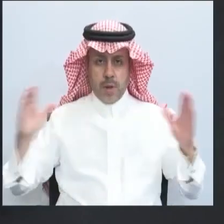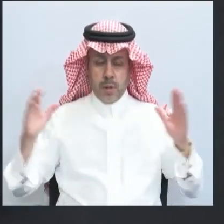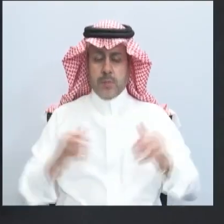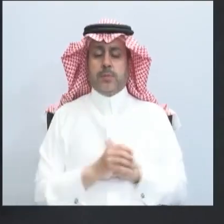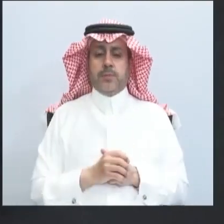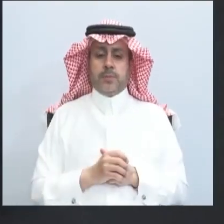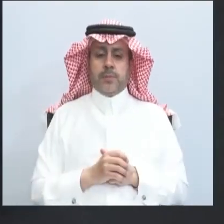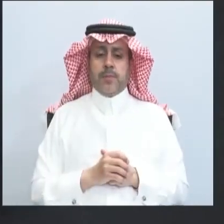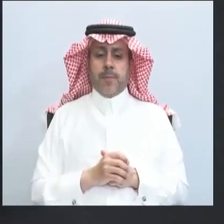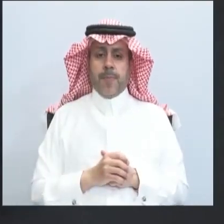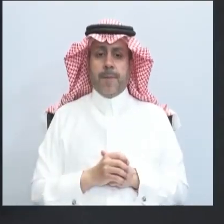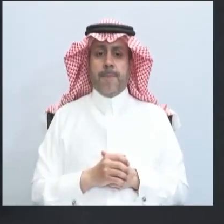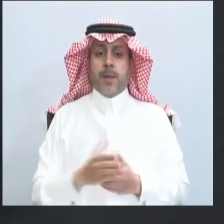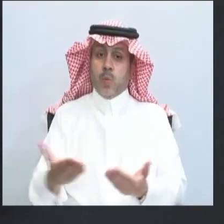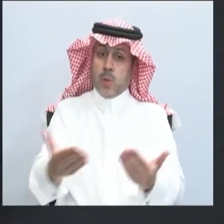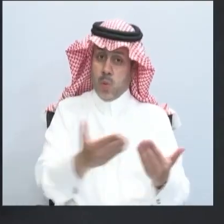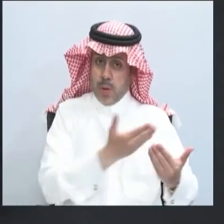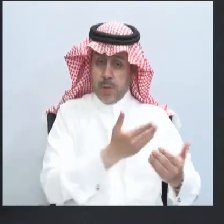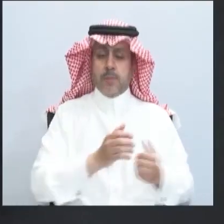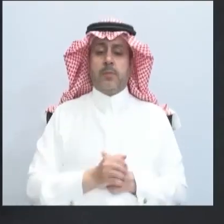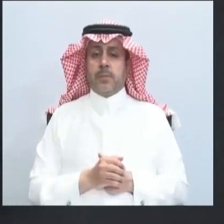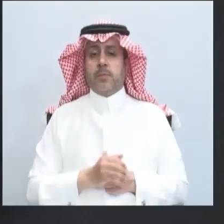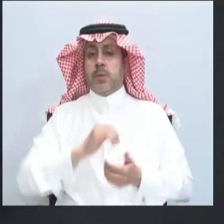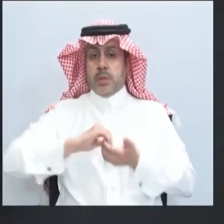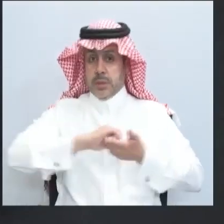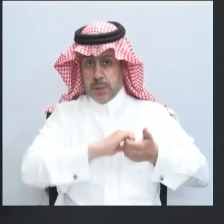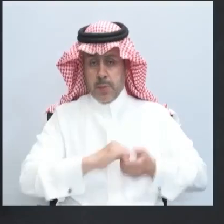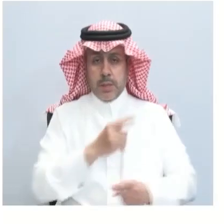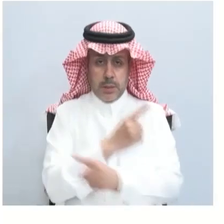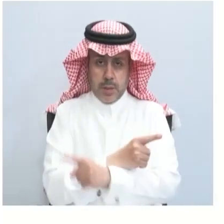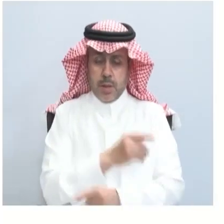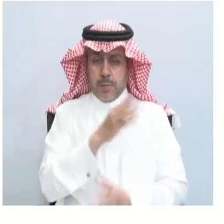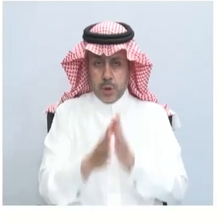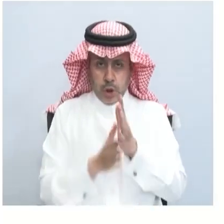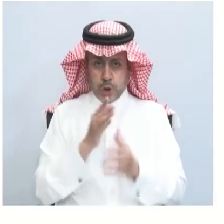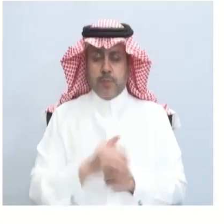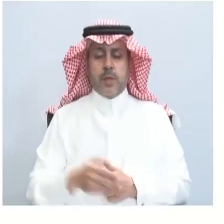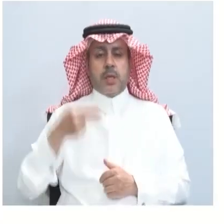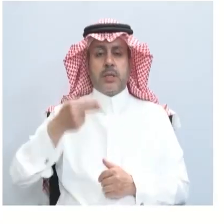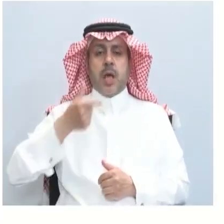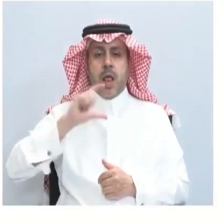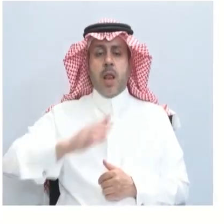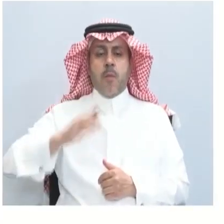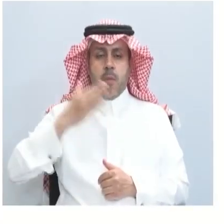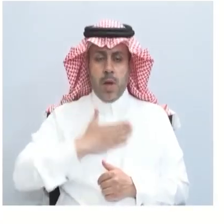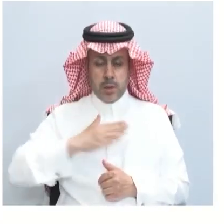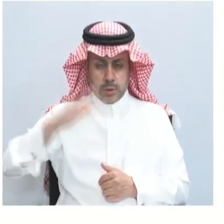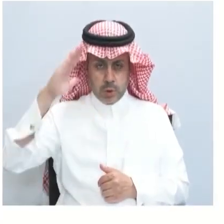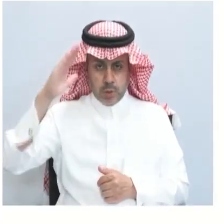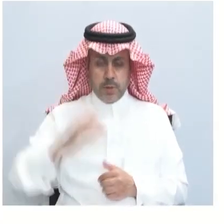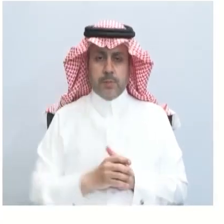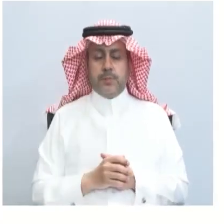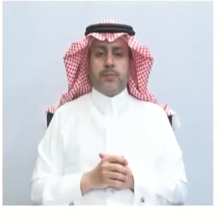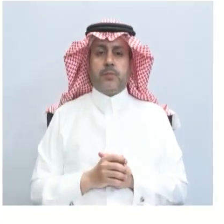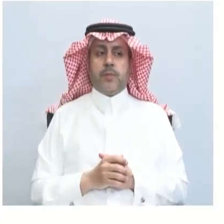وبركاته ونحيي ونرحب باستاذ هنا في لغه الاشاره الاستاذ عادل السويلم فاهلا